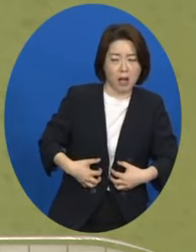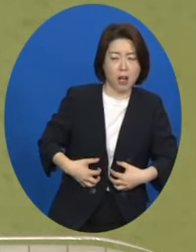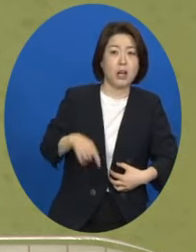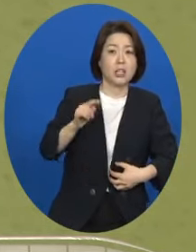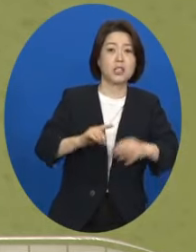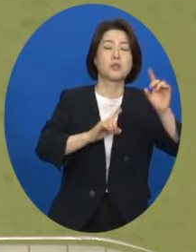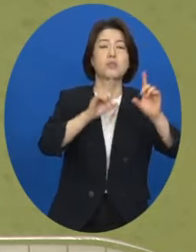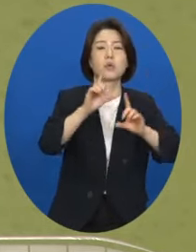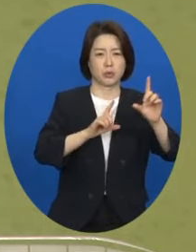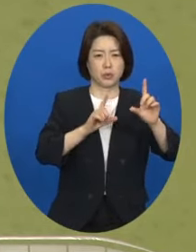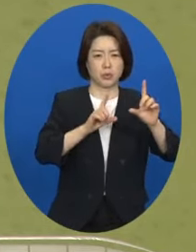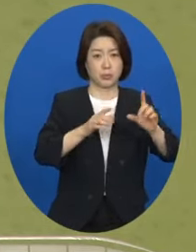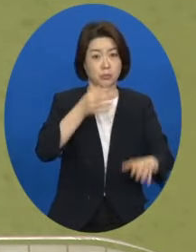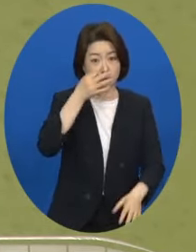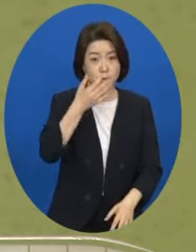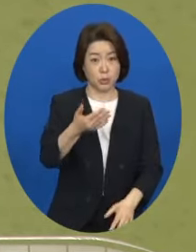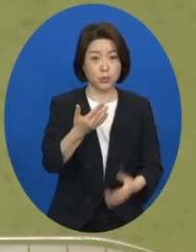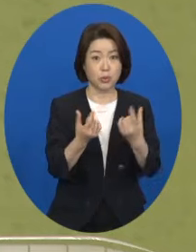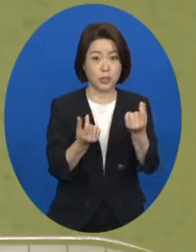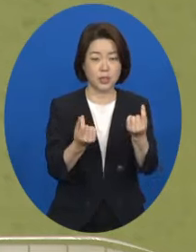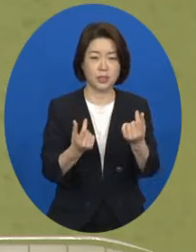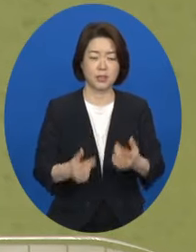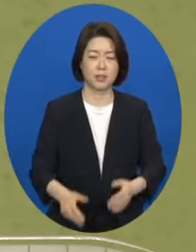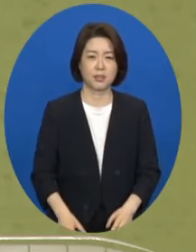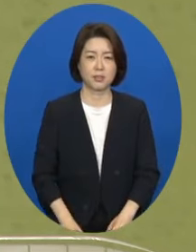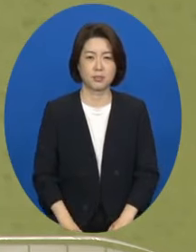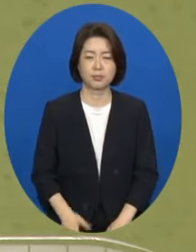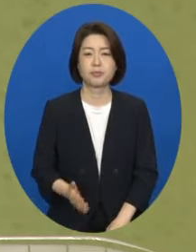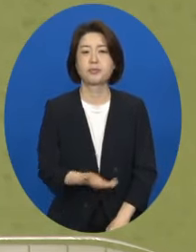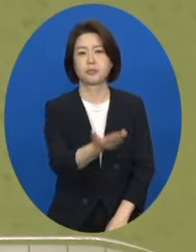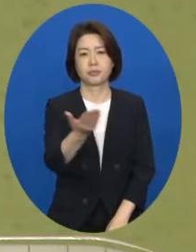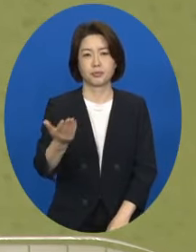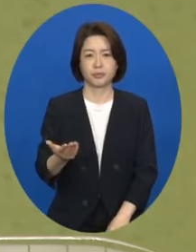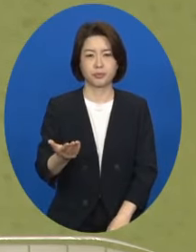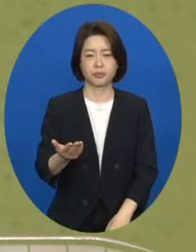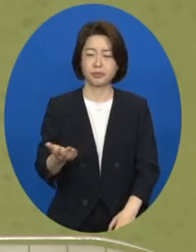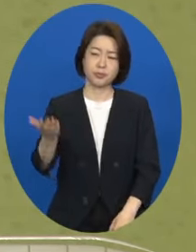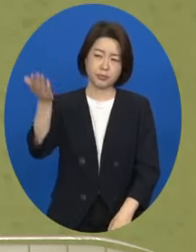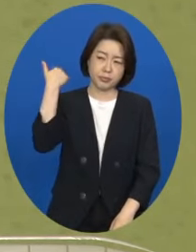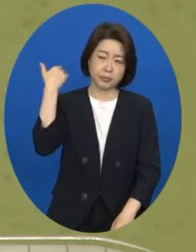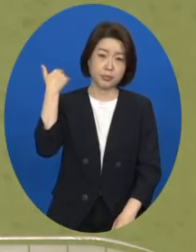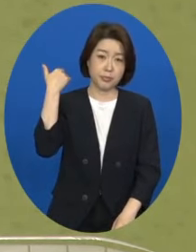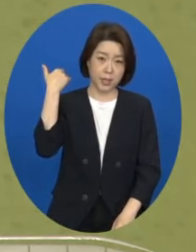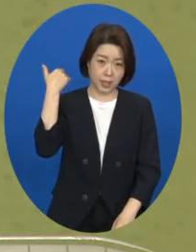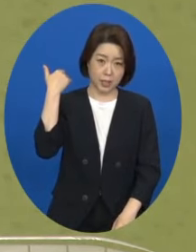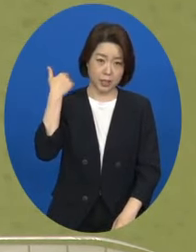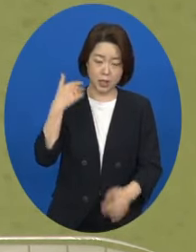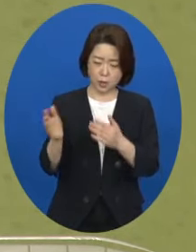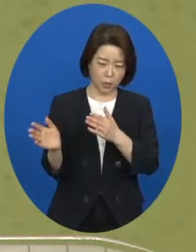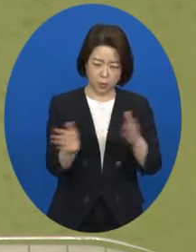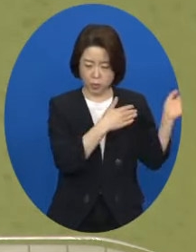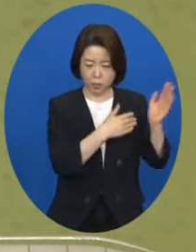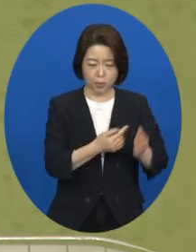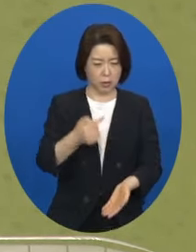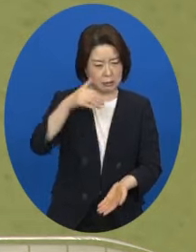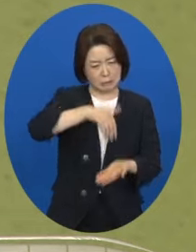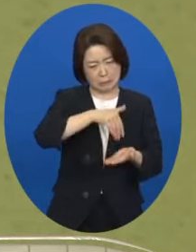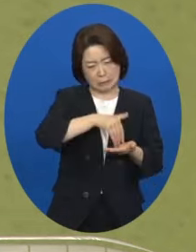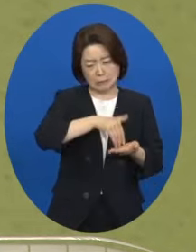주저하며 있는 그 모습을 보여주고 있죠. 여러분, 지난 과거를 잊어버리고 여러분 후회해봤자